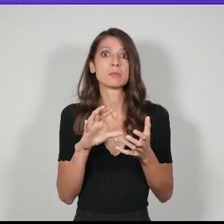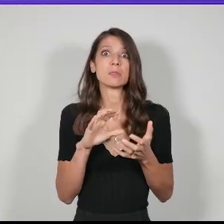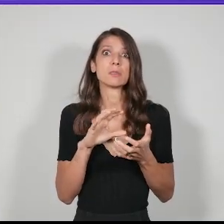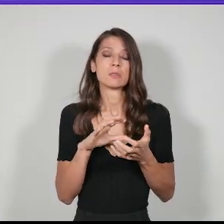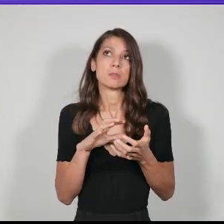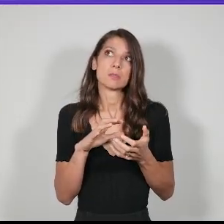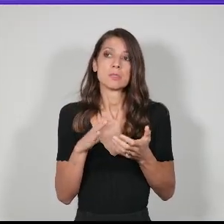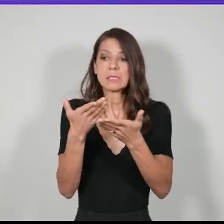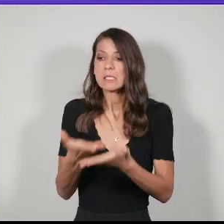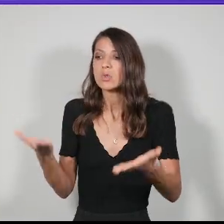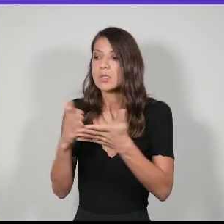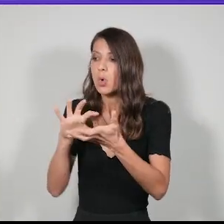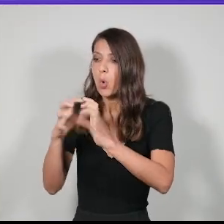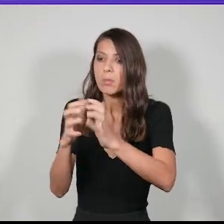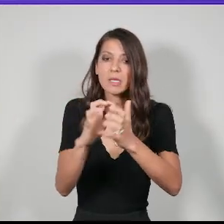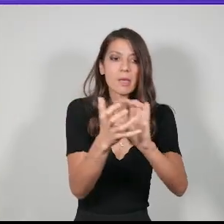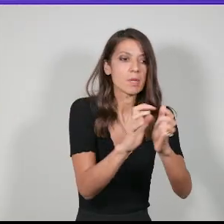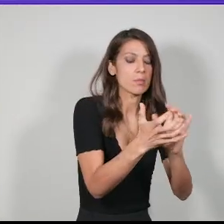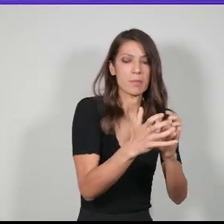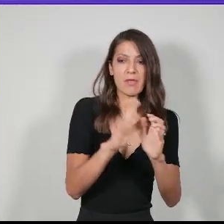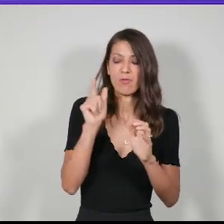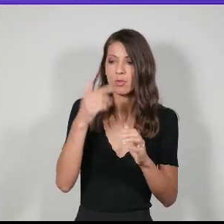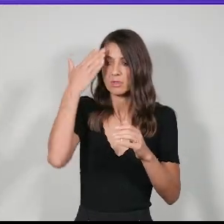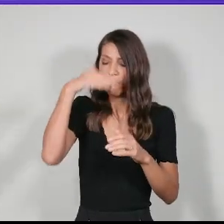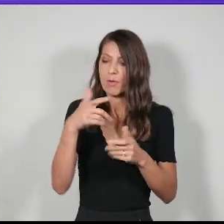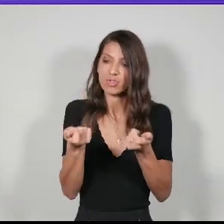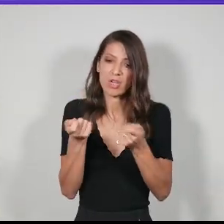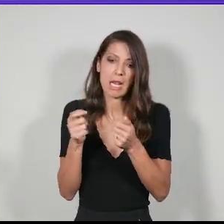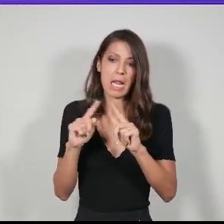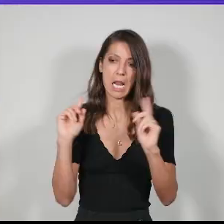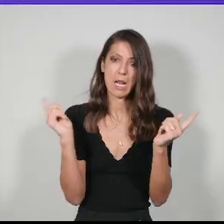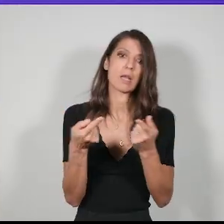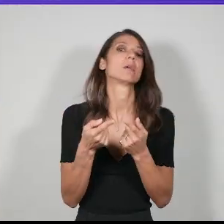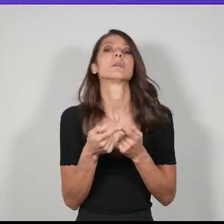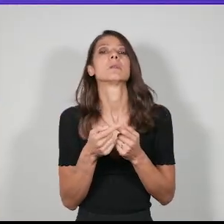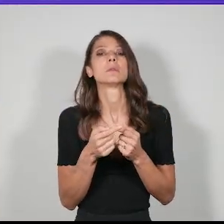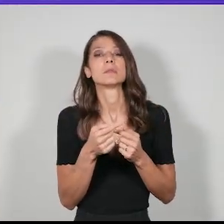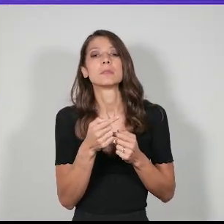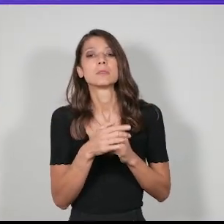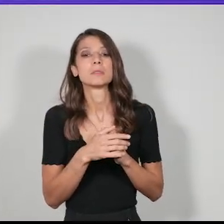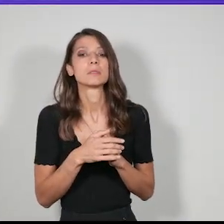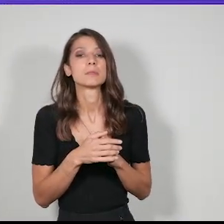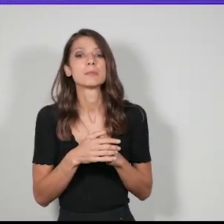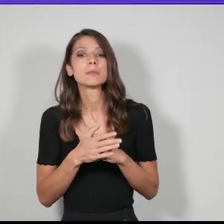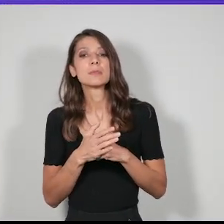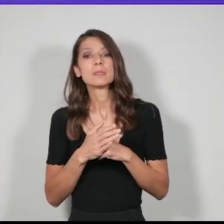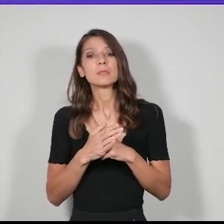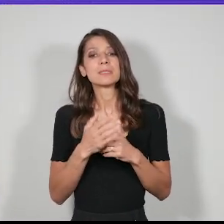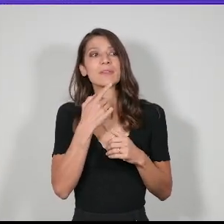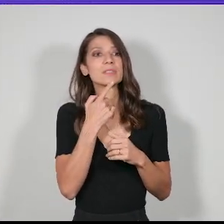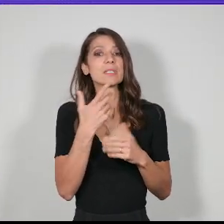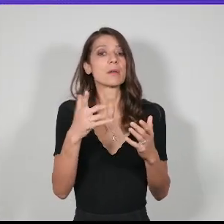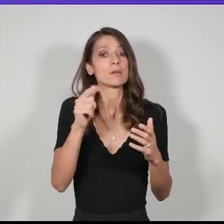C'est-à-dire qu'il est moins centré sur son savoir disciplinaire. Oui, c'est moins l'infirmière que le case manager qu'on a envie de voir, sur